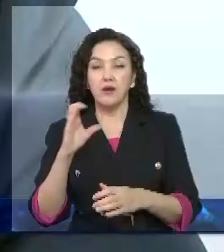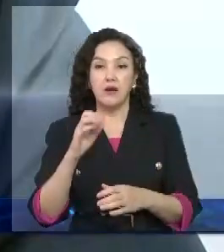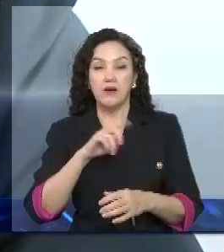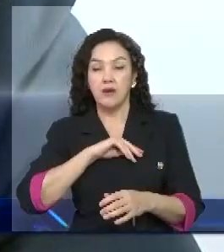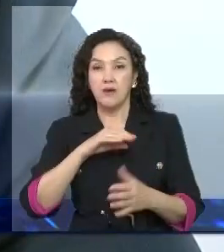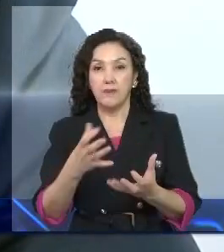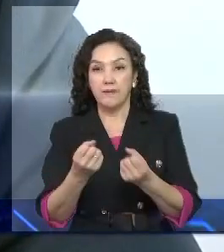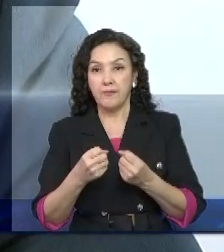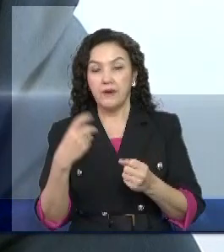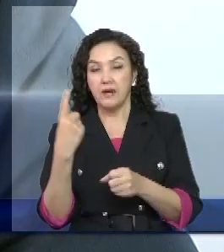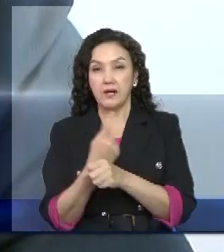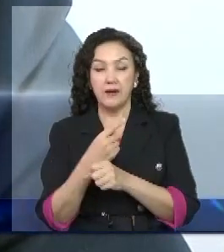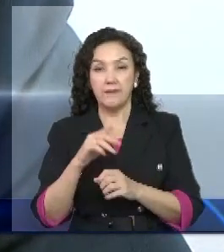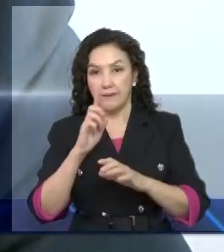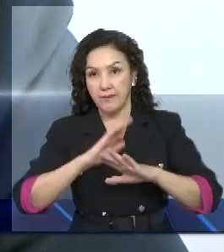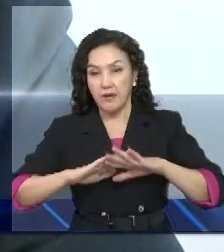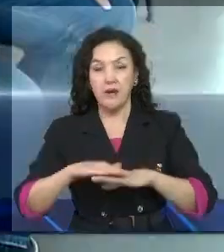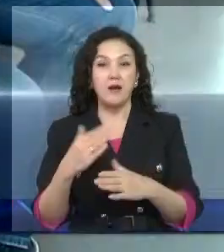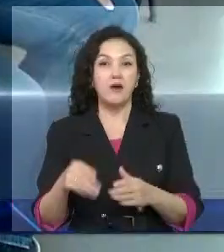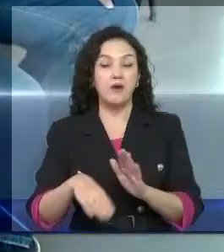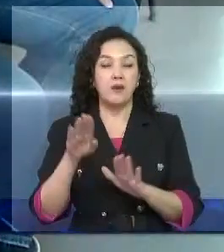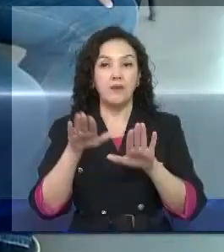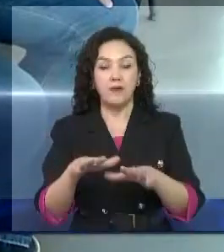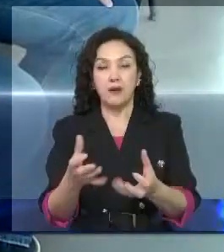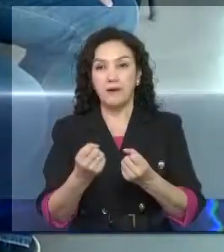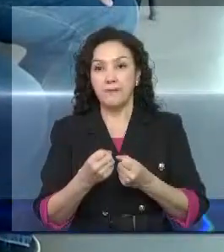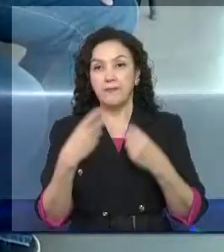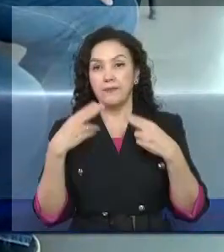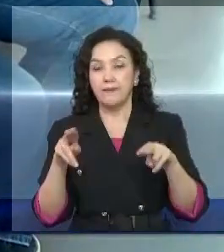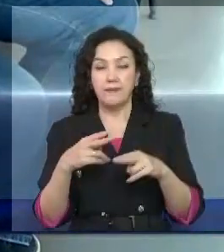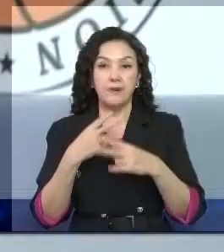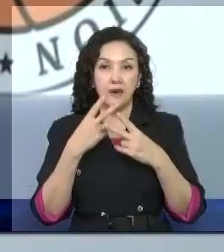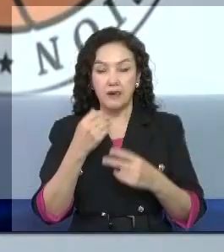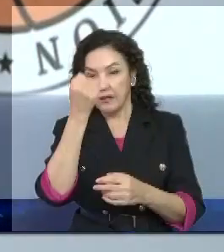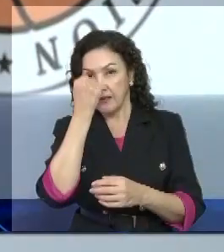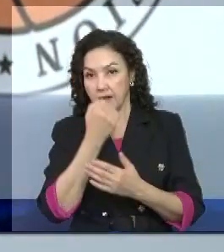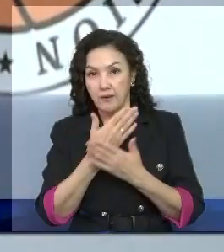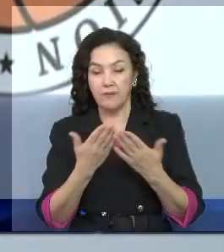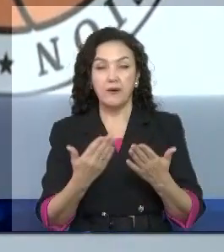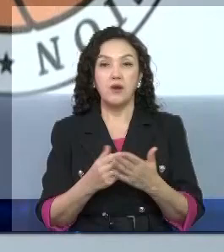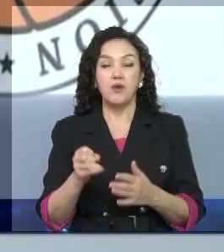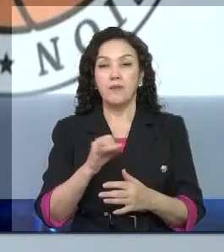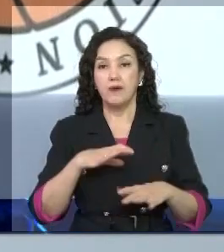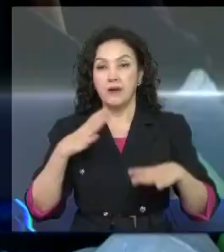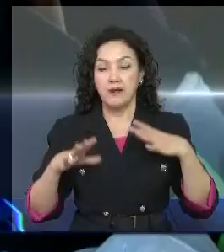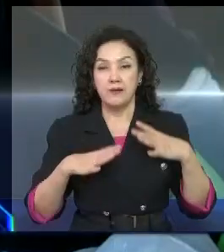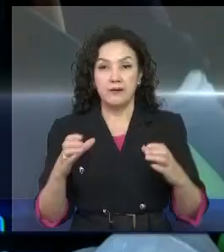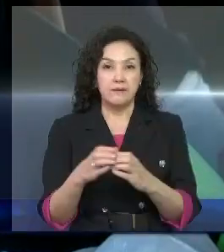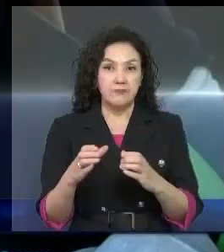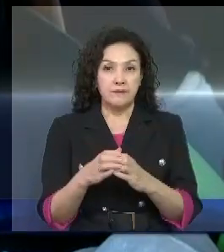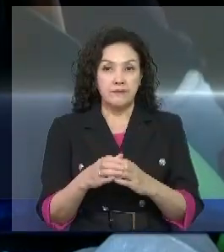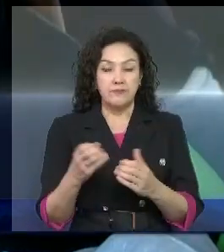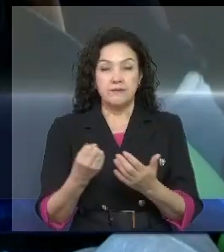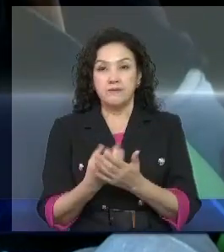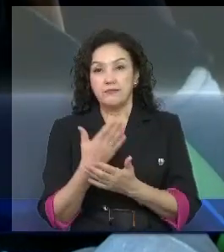Ал биыл алғашқы ел чемпионатында бас жүлдеге ие болды. Клуб жанкүйерлер қолдауына ерекше алғыс білдіріп, алдағы маусымға дайындық мен команданың